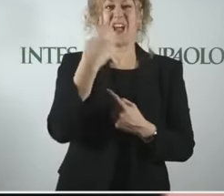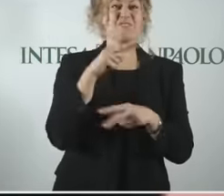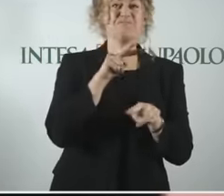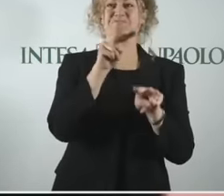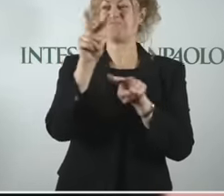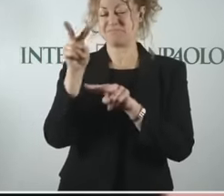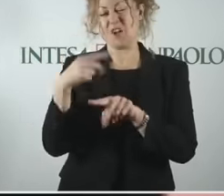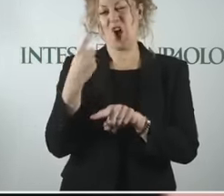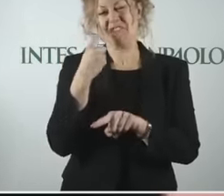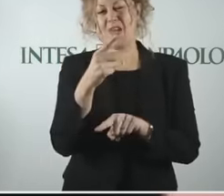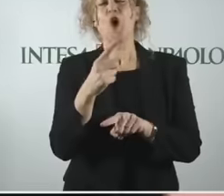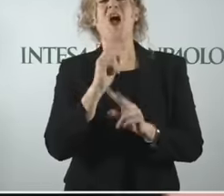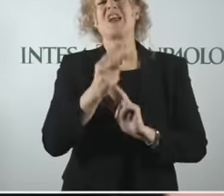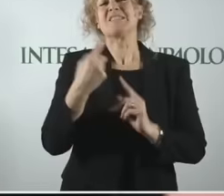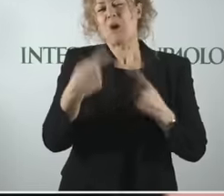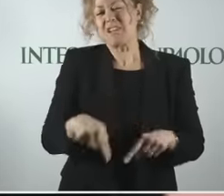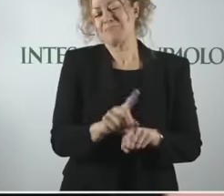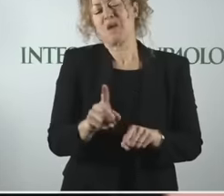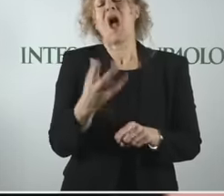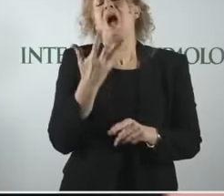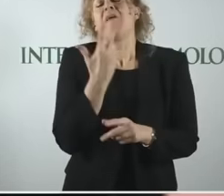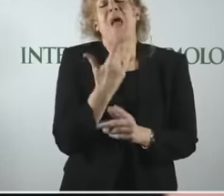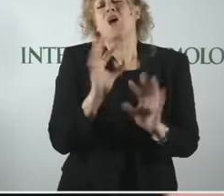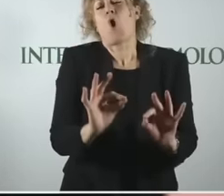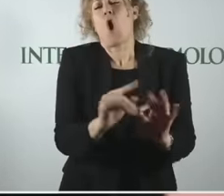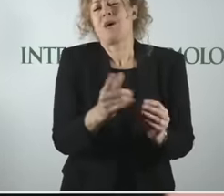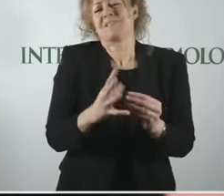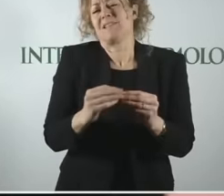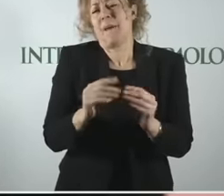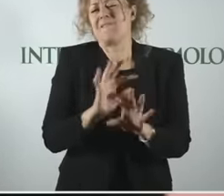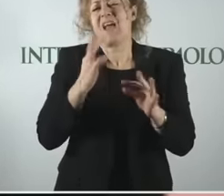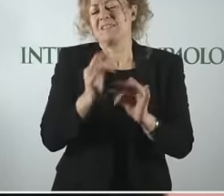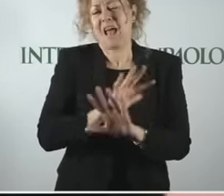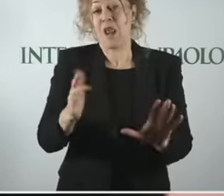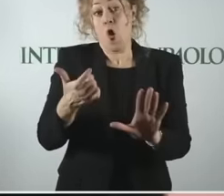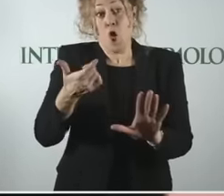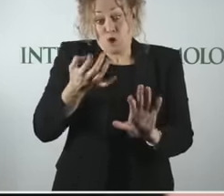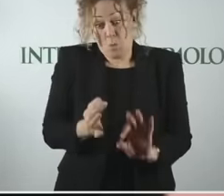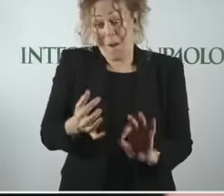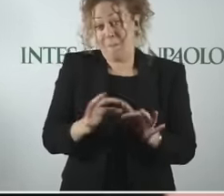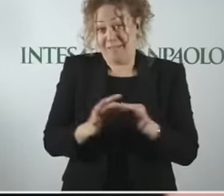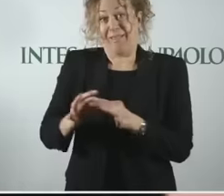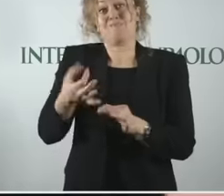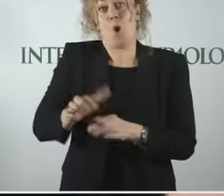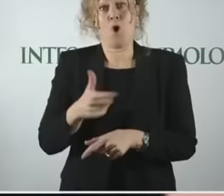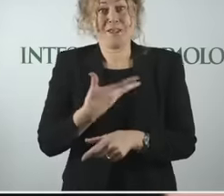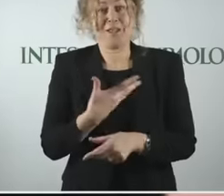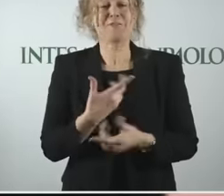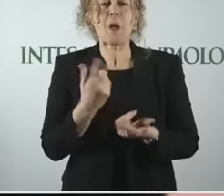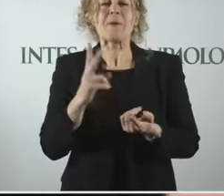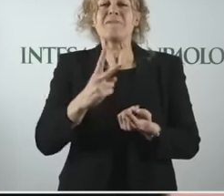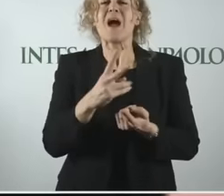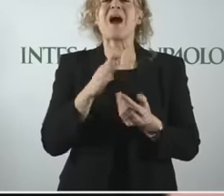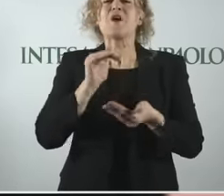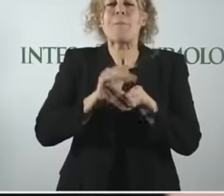soddisfa di una risposta del genere lo fanno perché gli piace farlo così no Ci sarà un motivo E allora in realtà intorno a questo pane senza